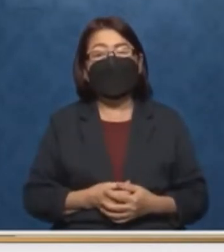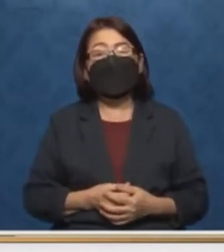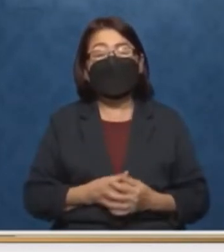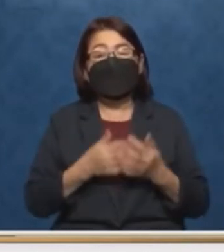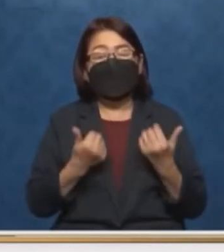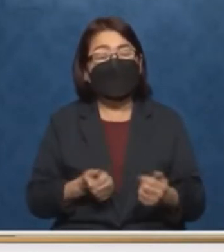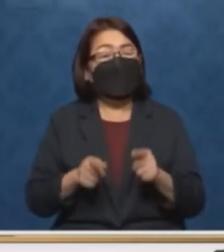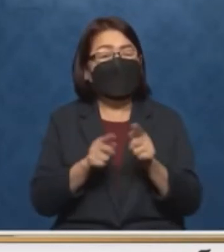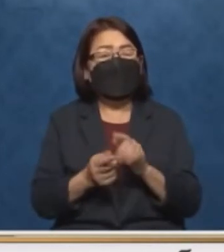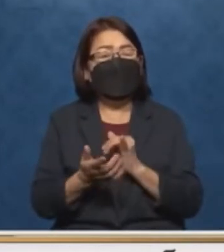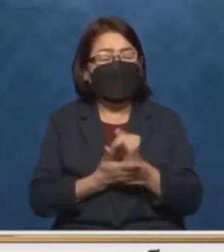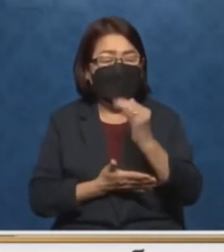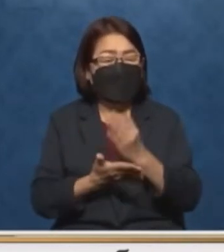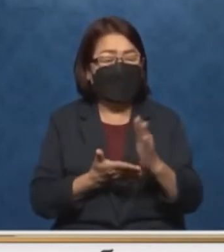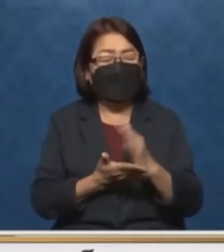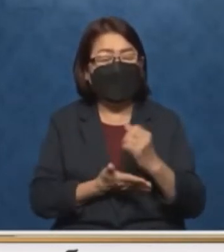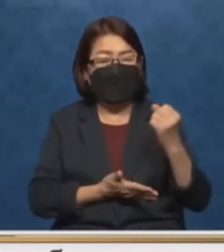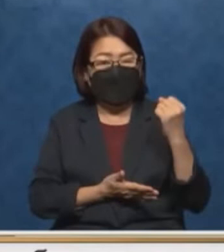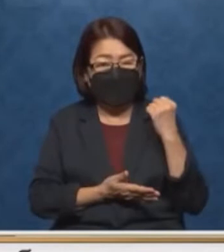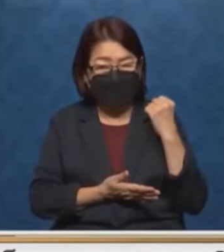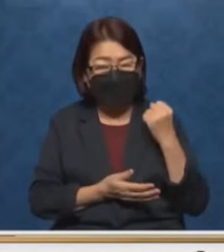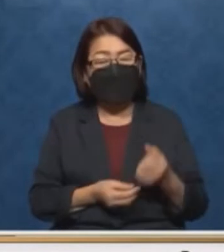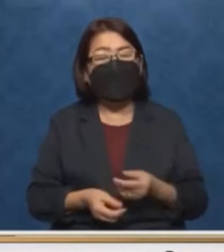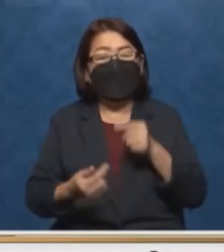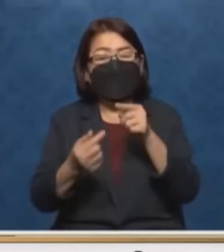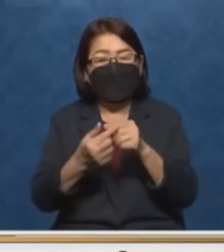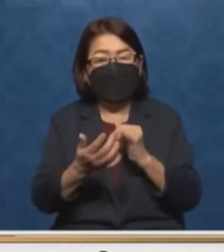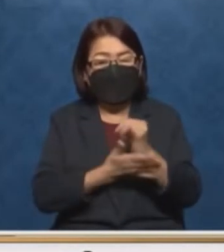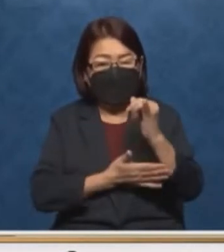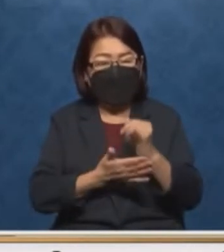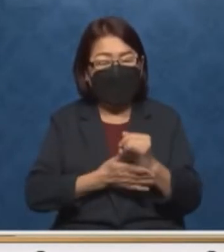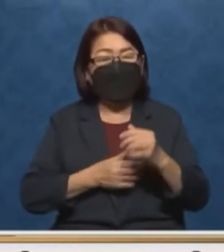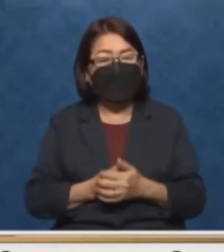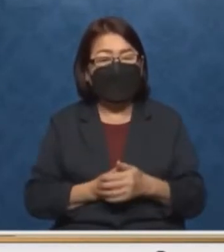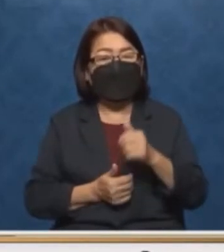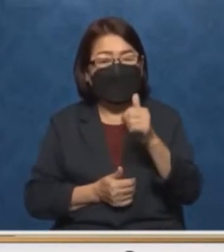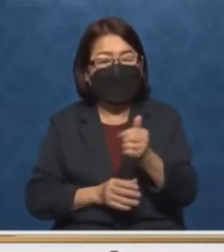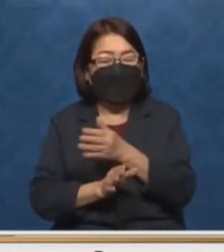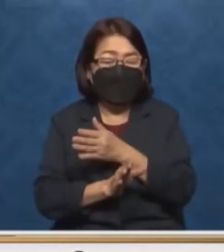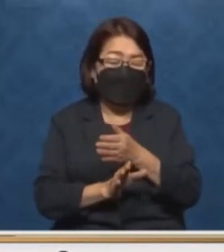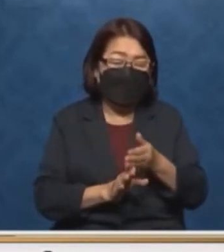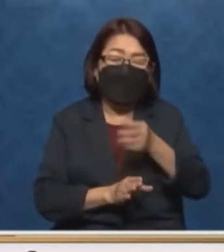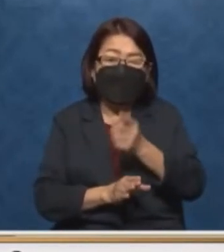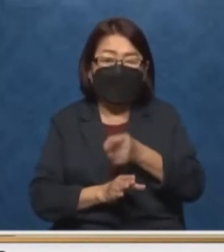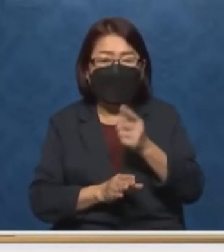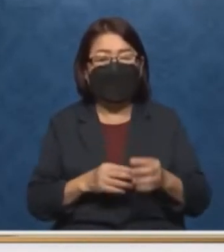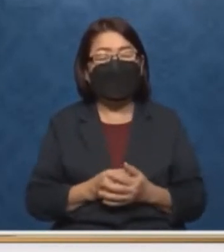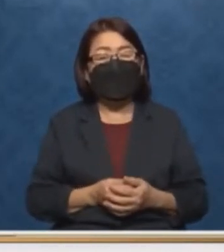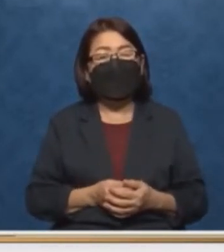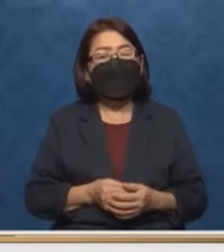เป็นการกระจายอำนาจผู้ที่มีความสมบูรณ์พอสมควรแล้วก็ใช้มาเป็นเวลานานแต่